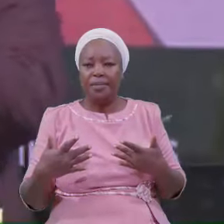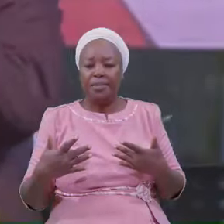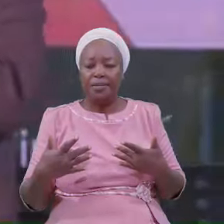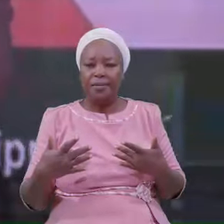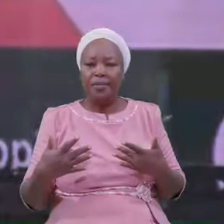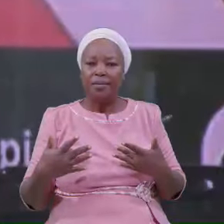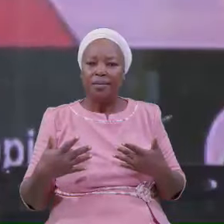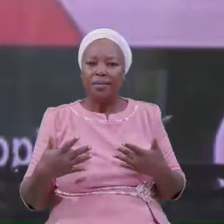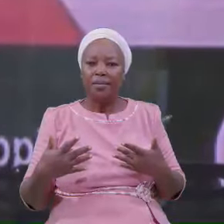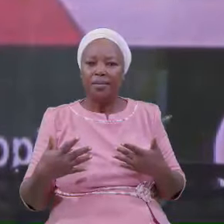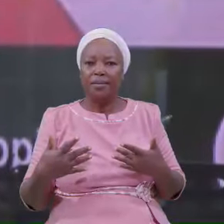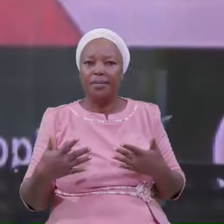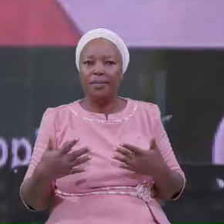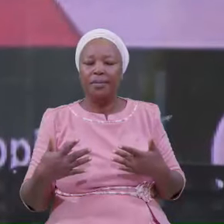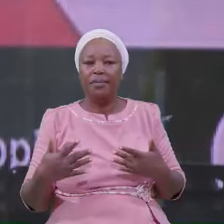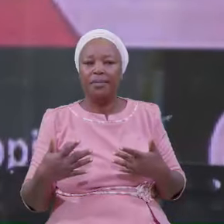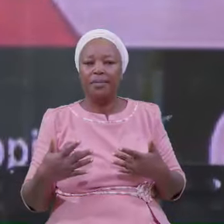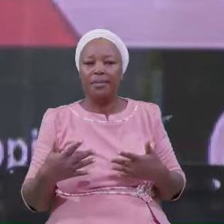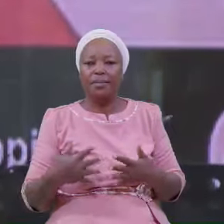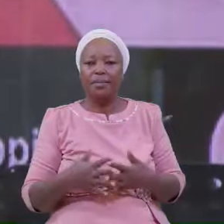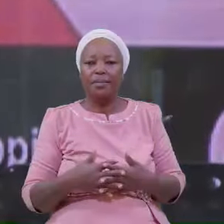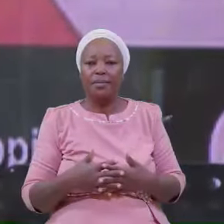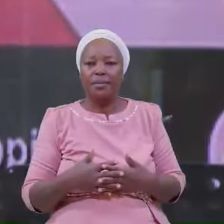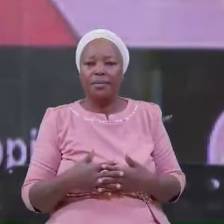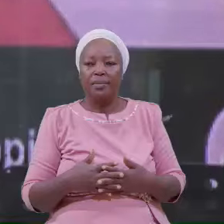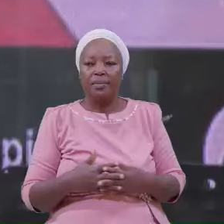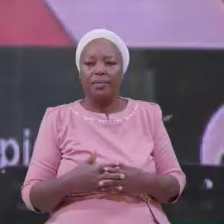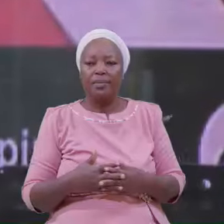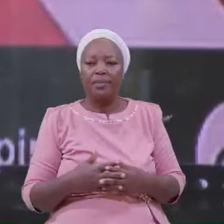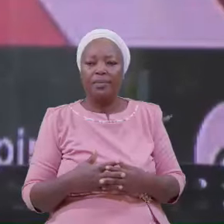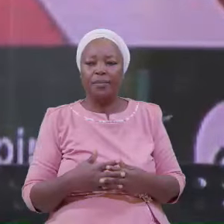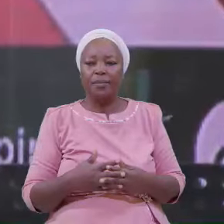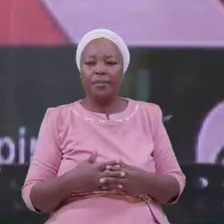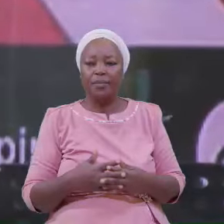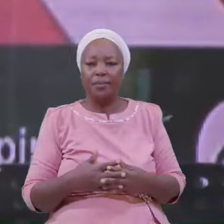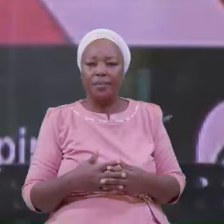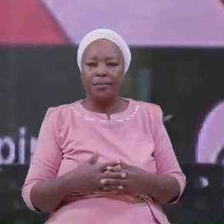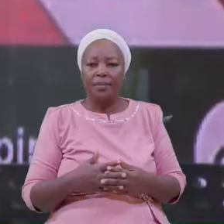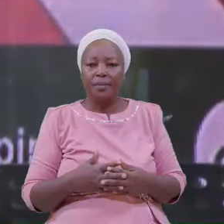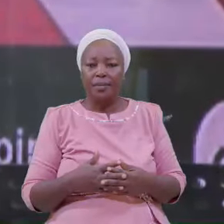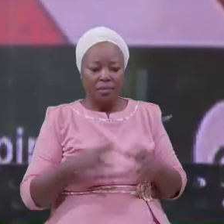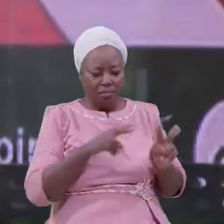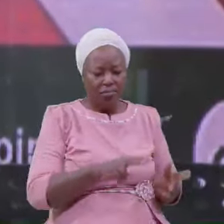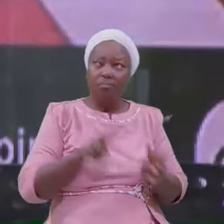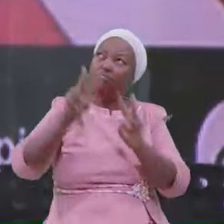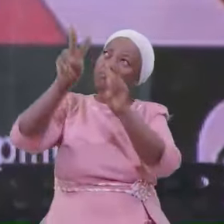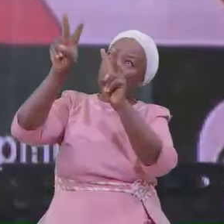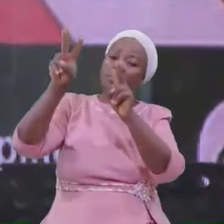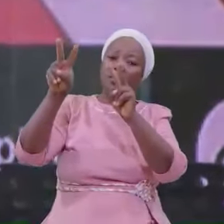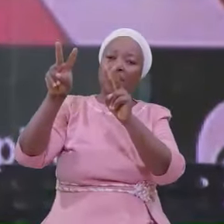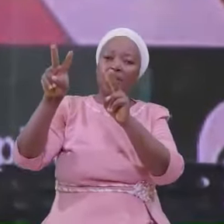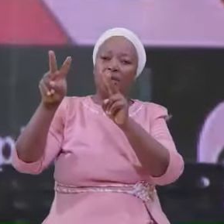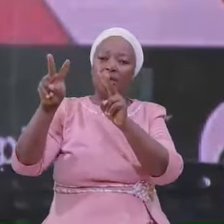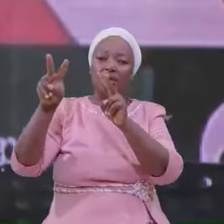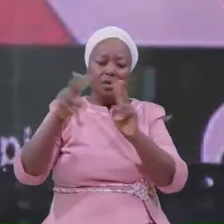ibinigay niya ang kanyang bugtong na anak upang sino mang sumampalataya sa kanya ay magkaroon ng buhay malanggan. Look unto me,